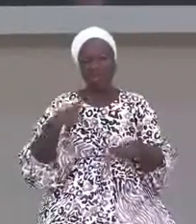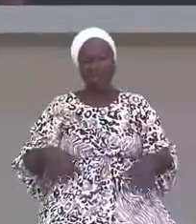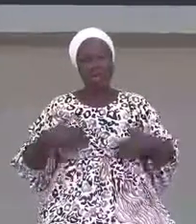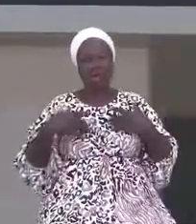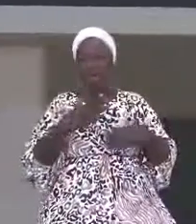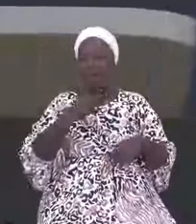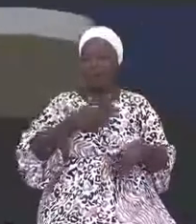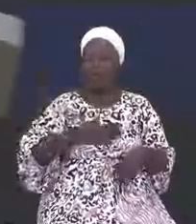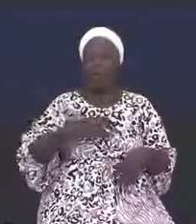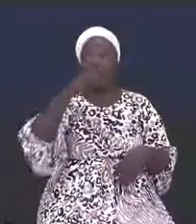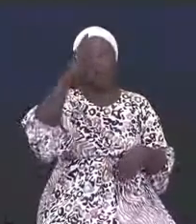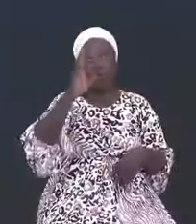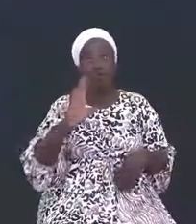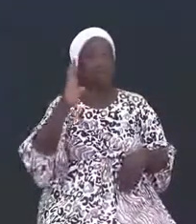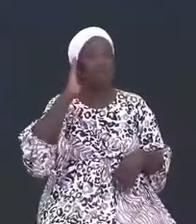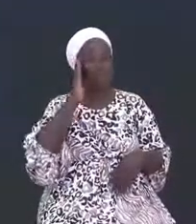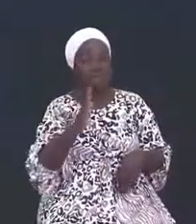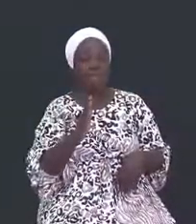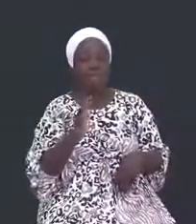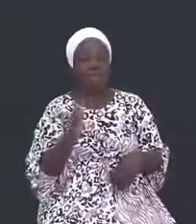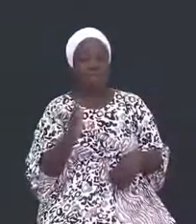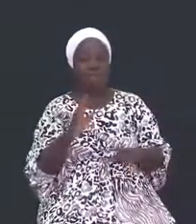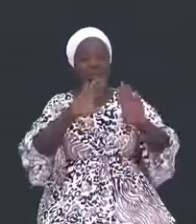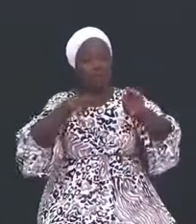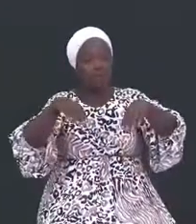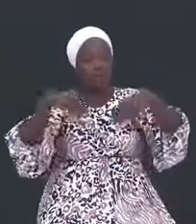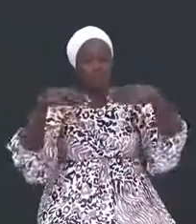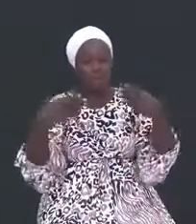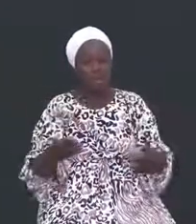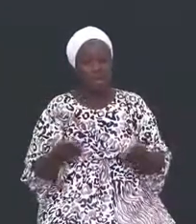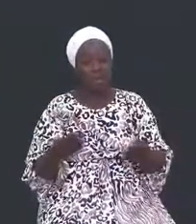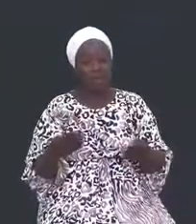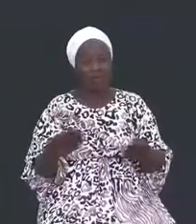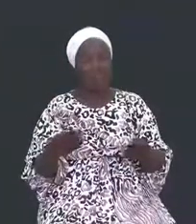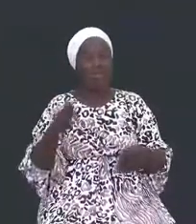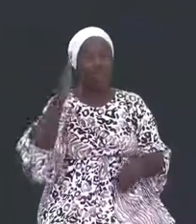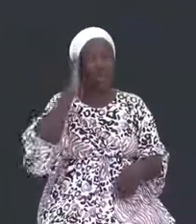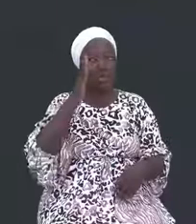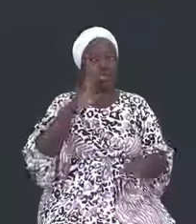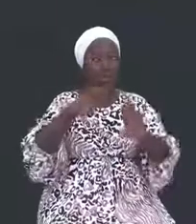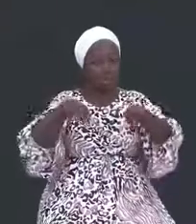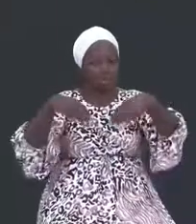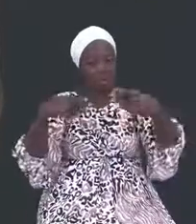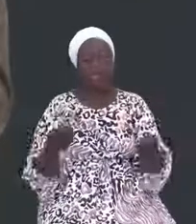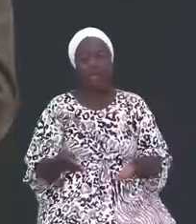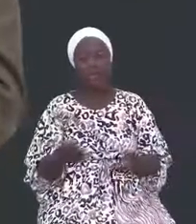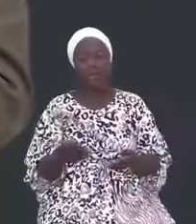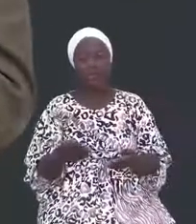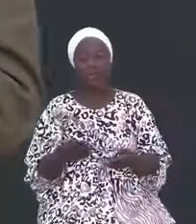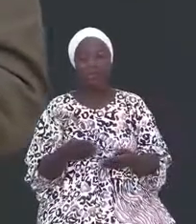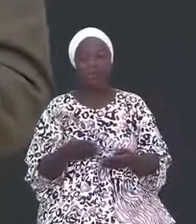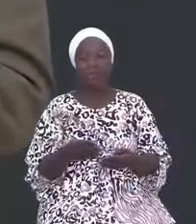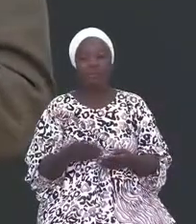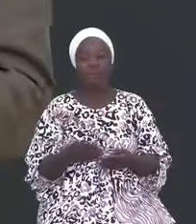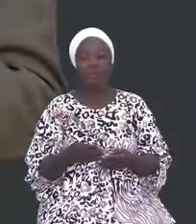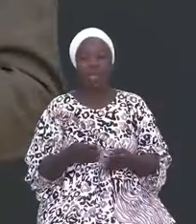Dieu pourvoira à tous vos besoins. Pourvoira à combien de